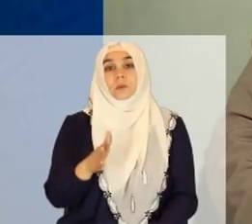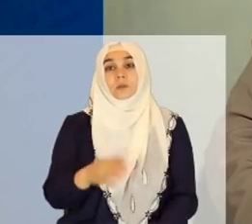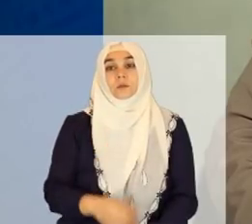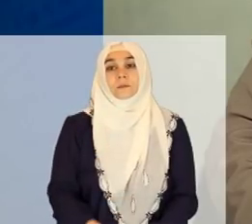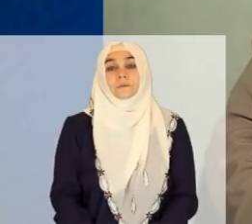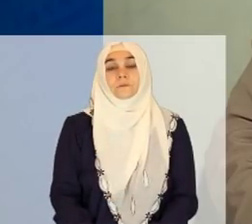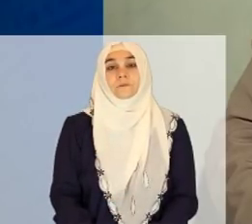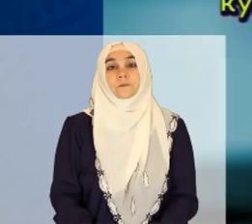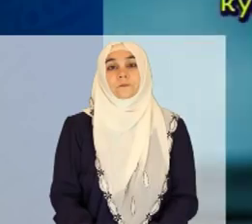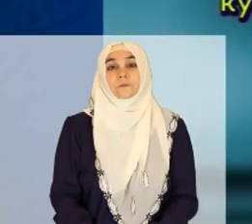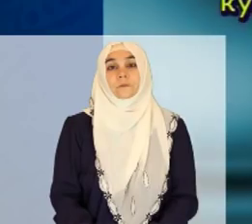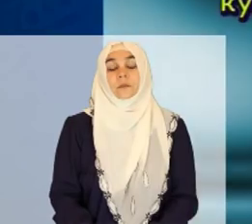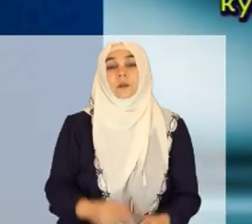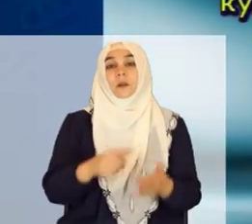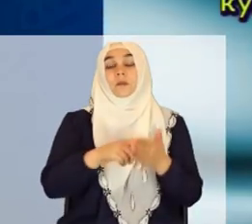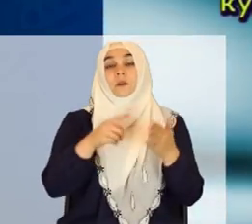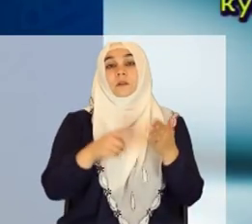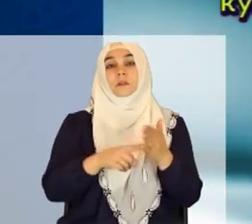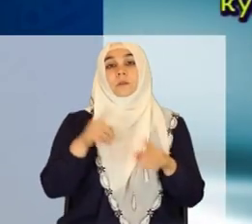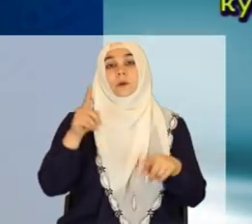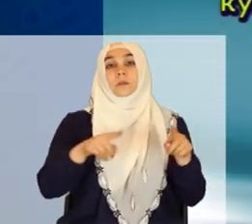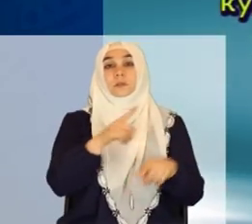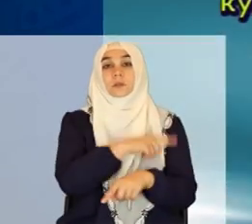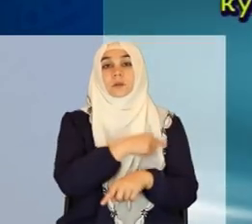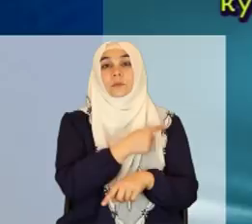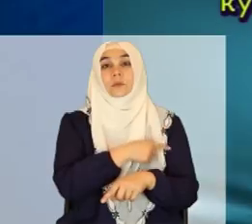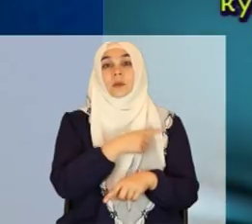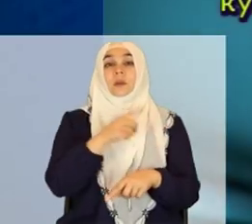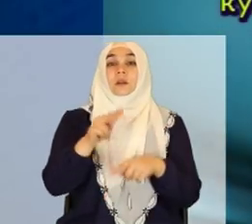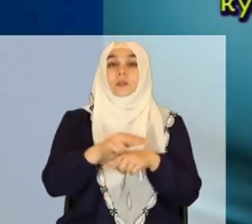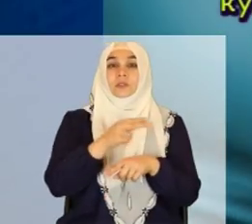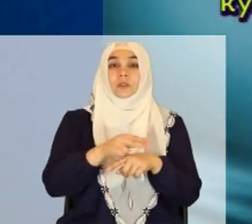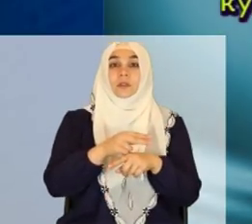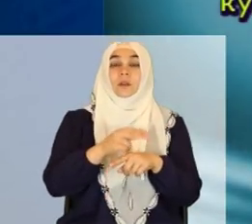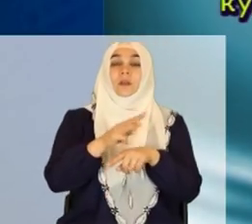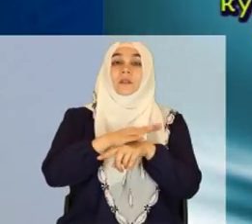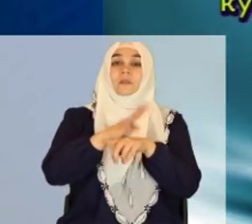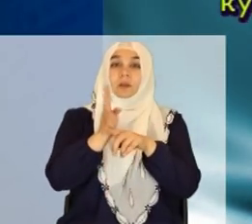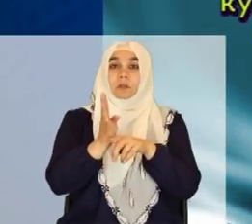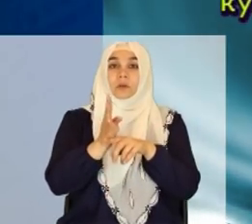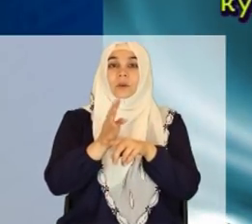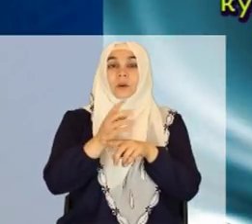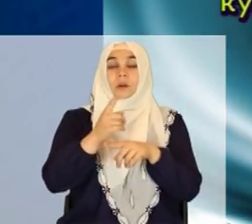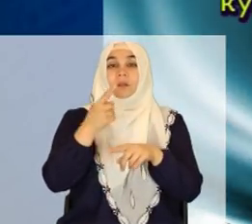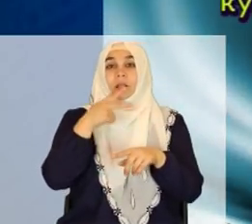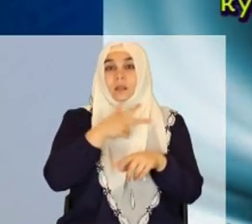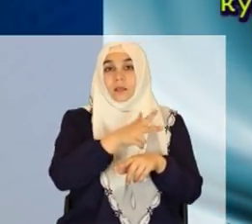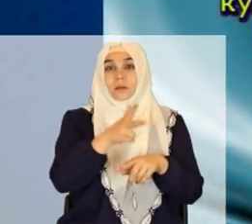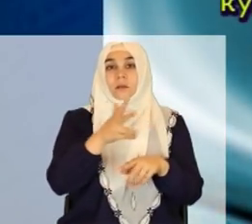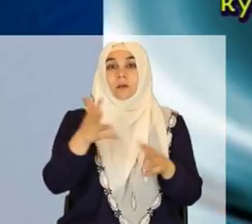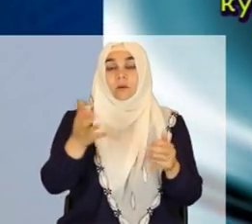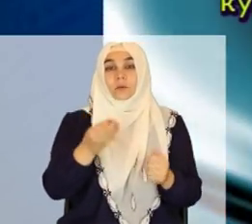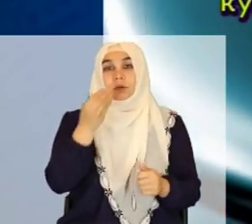hamması yakşı boladı. Savol, bazı tabipler dava uçun tıpratiken yoki kulvar